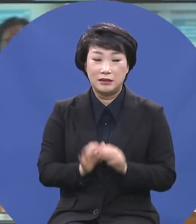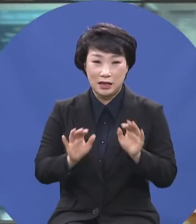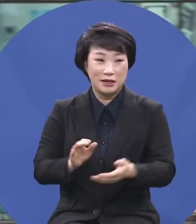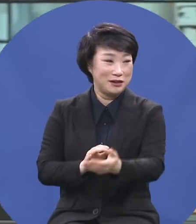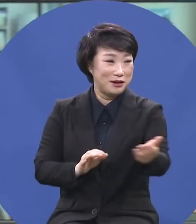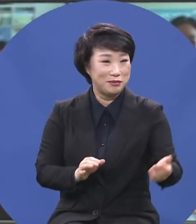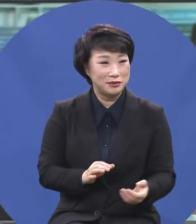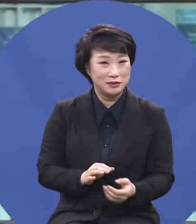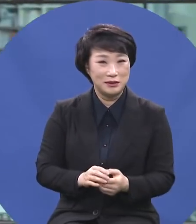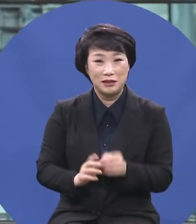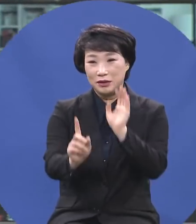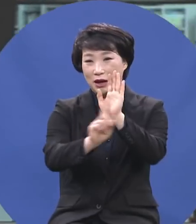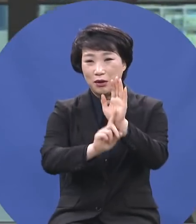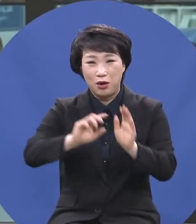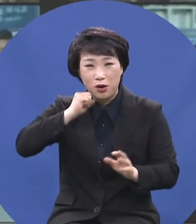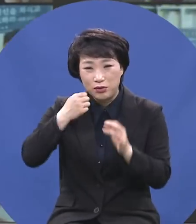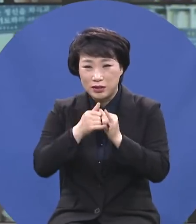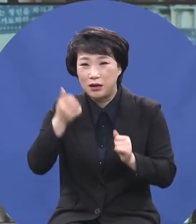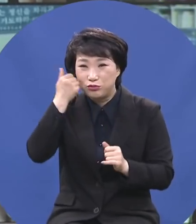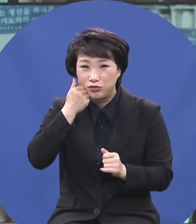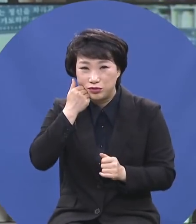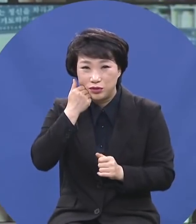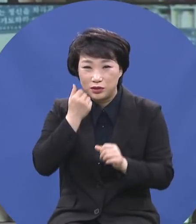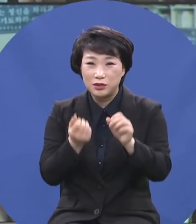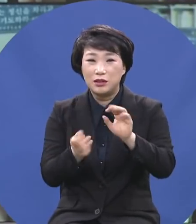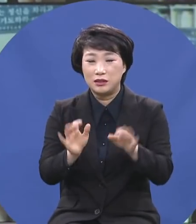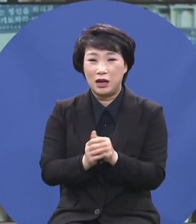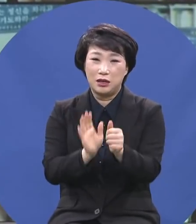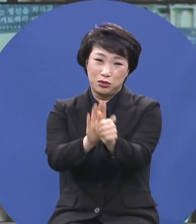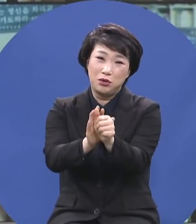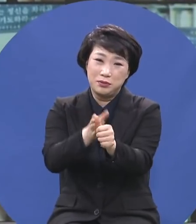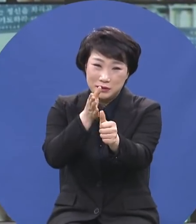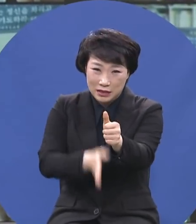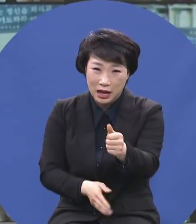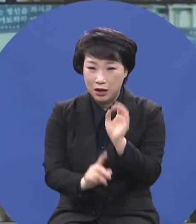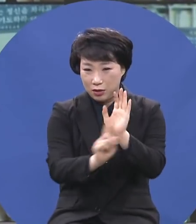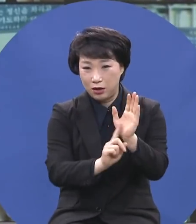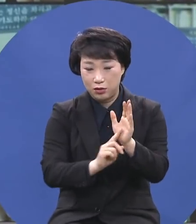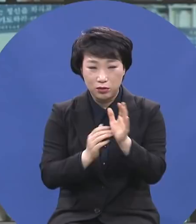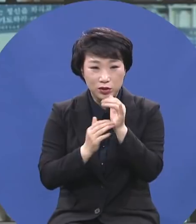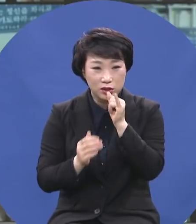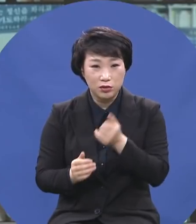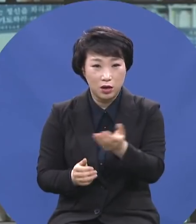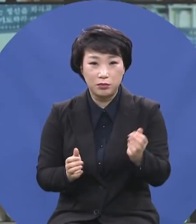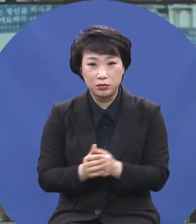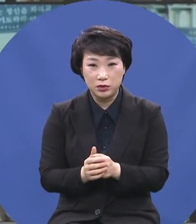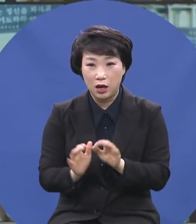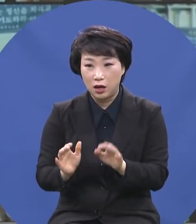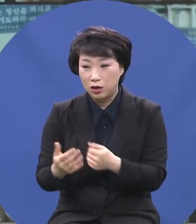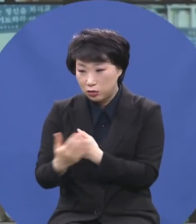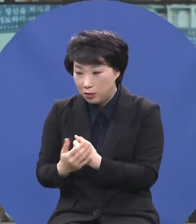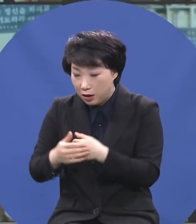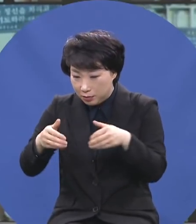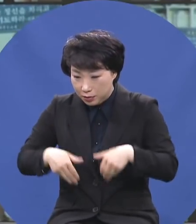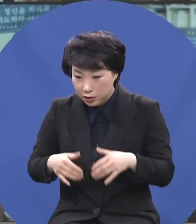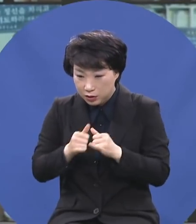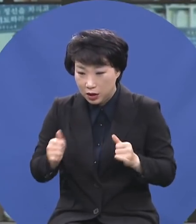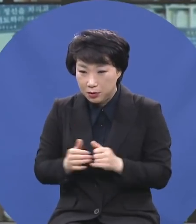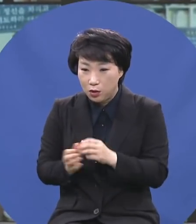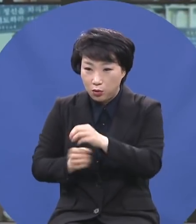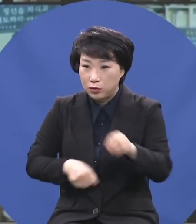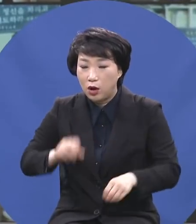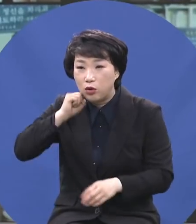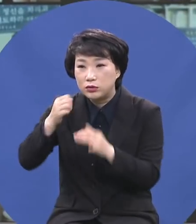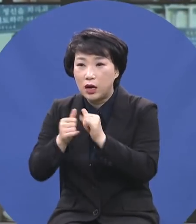서로 도웁시다. 그러면 도움받을 사람이 이건 어려운 사람을 위해서 써주세요.